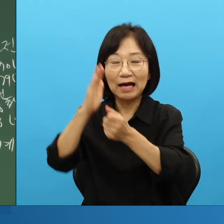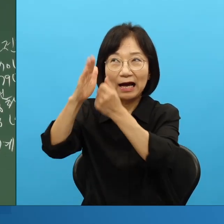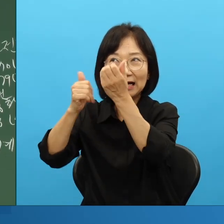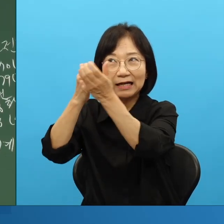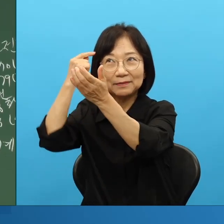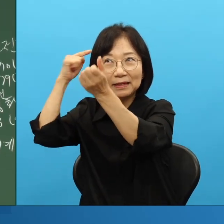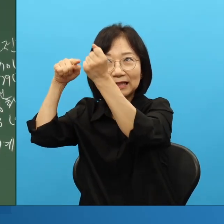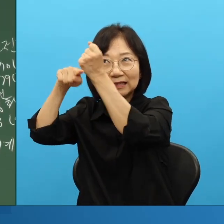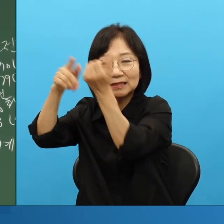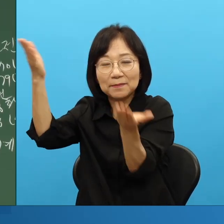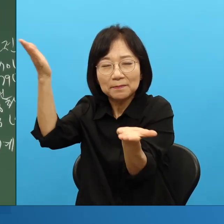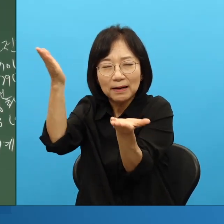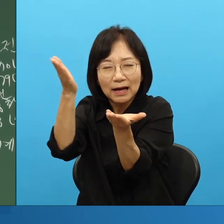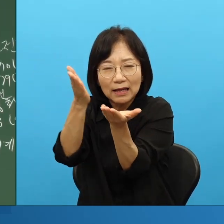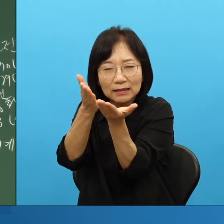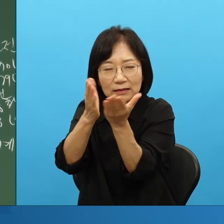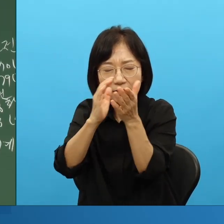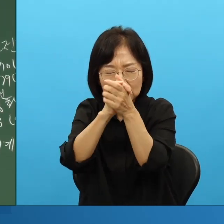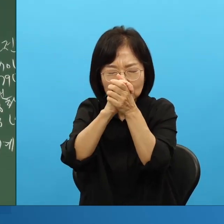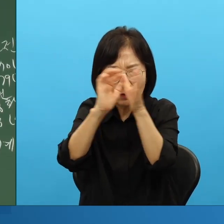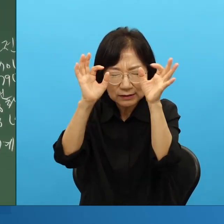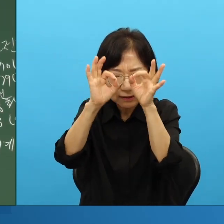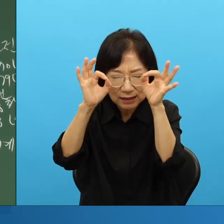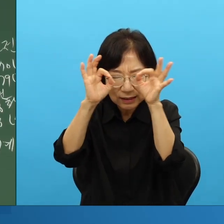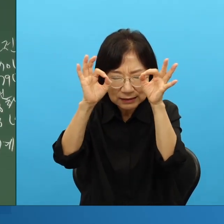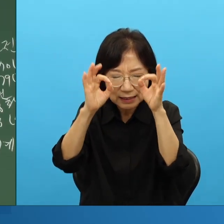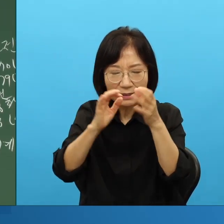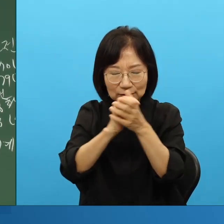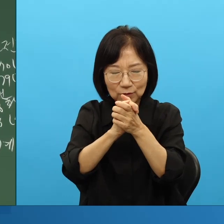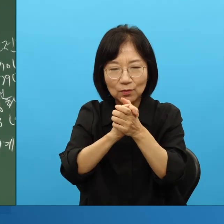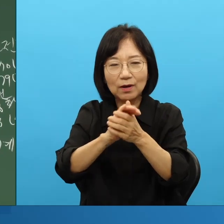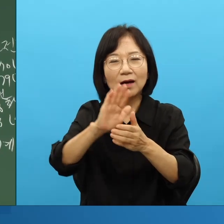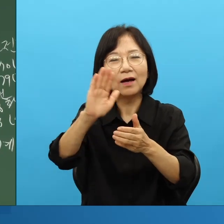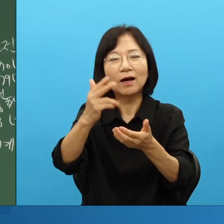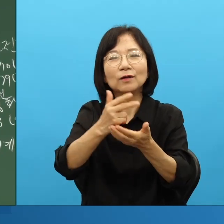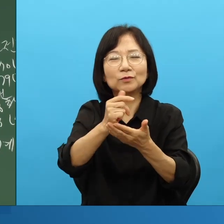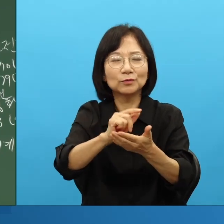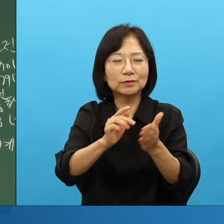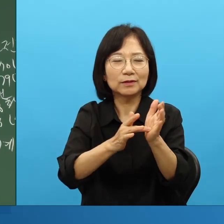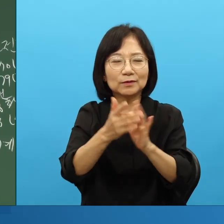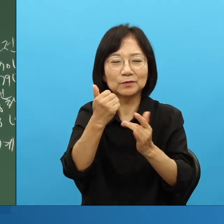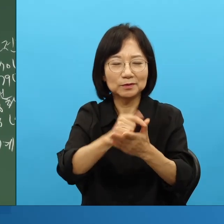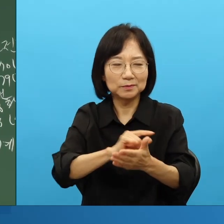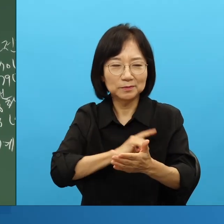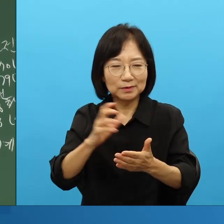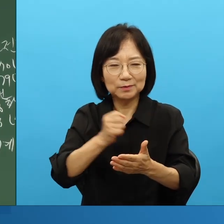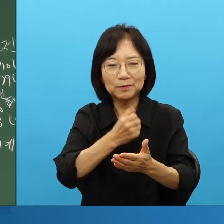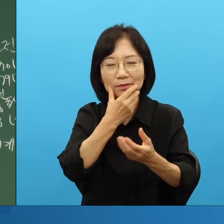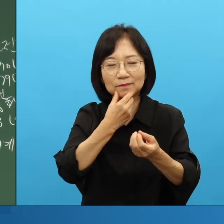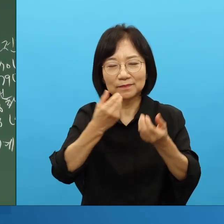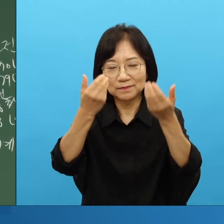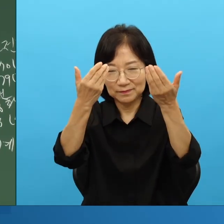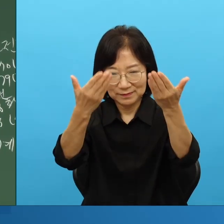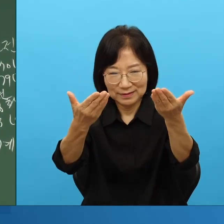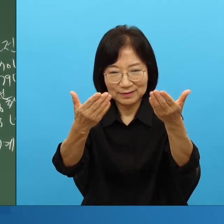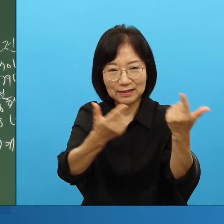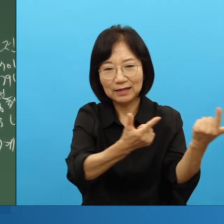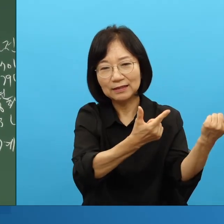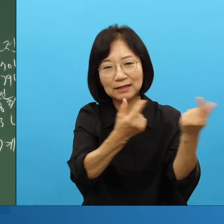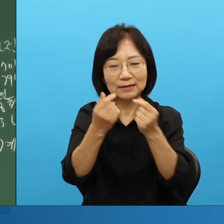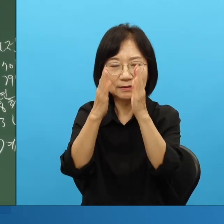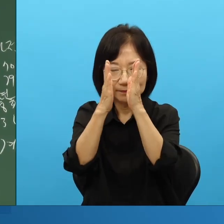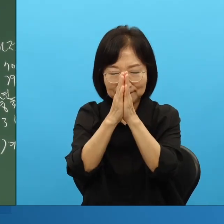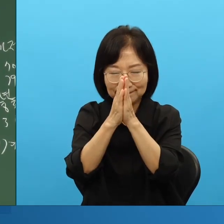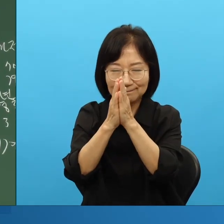기도 있게 되기를. 예수 그리스도 이름으로 축복합니다. 하나님께 감사드립니다.